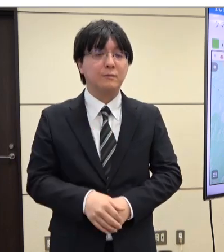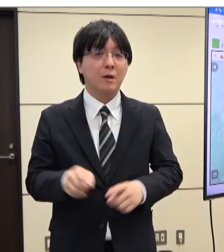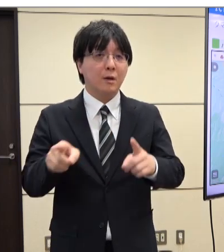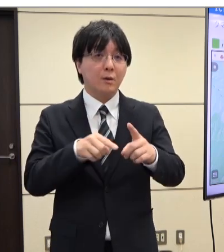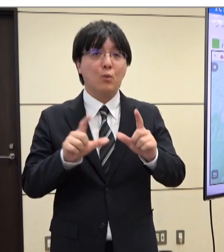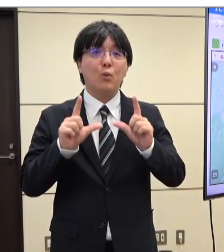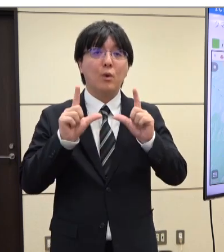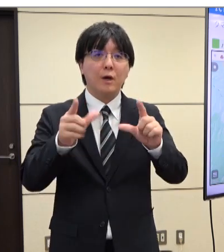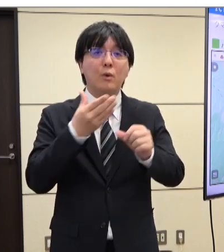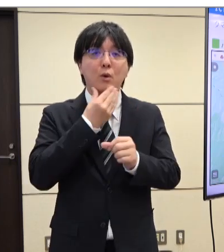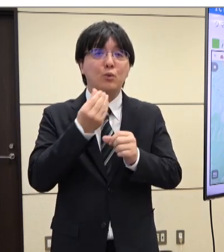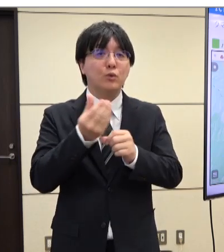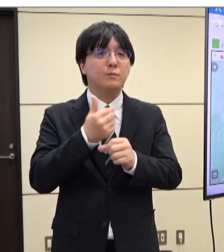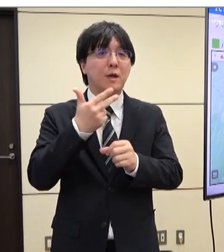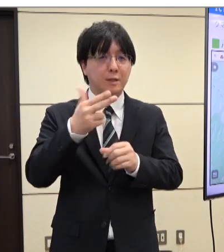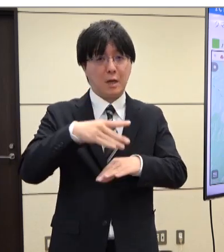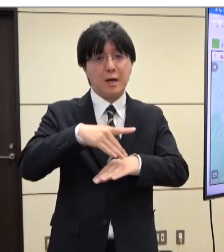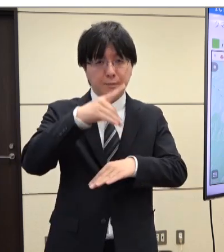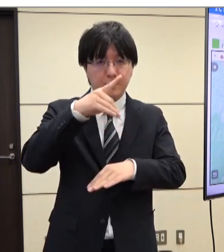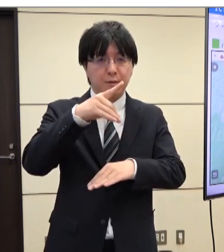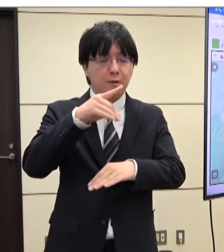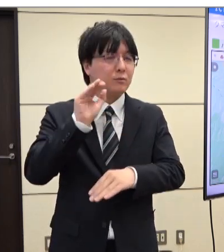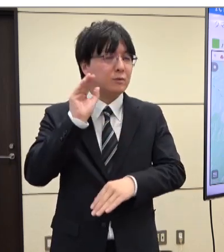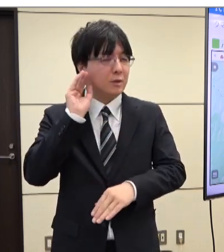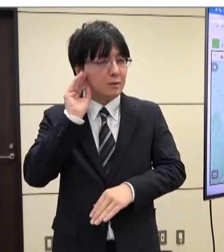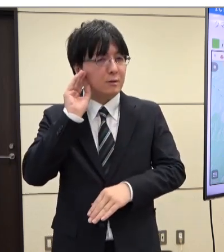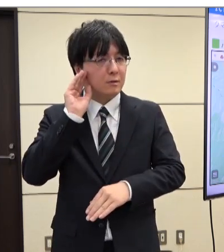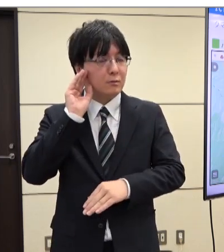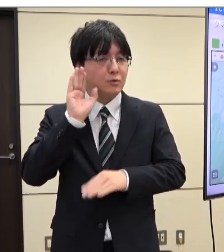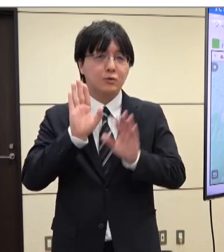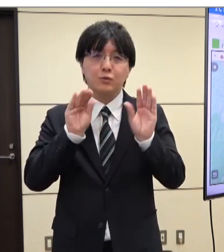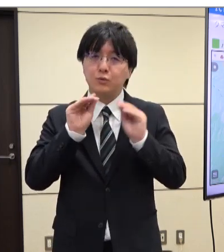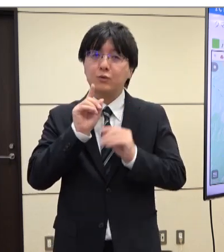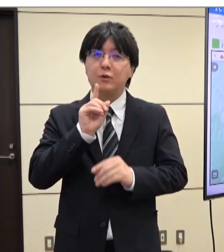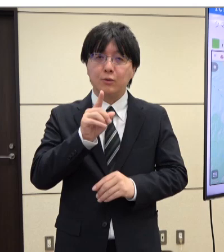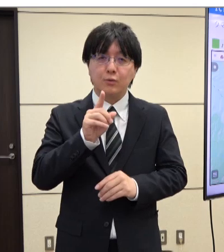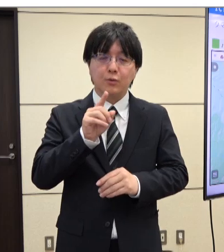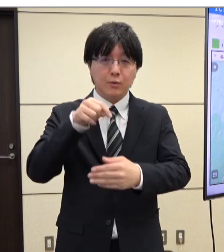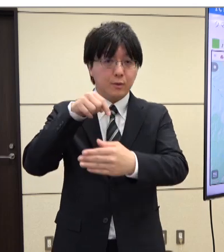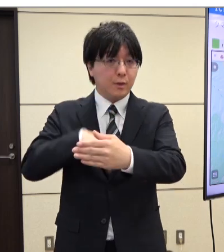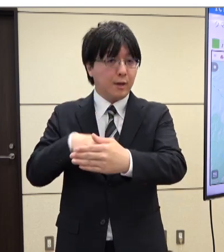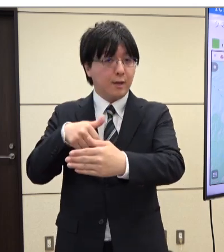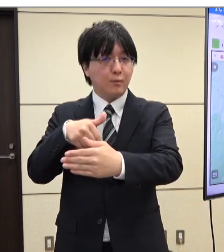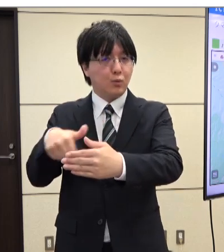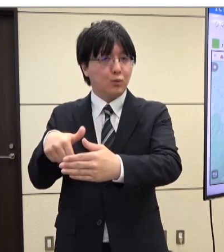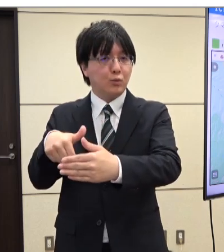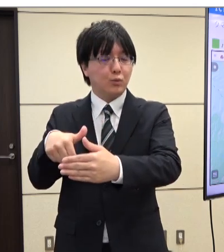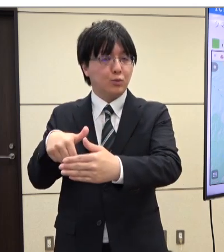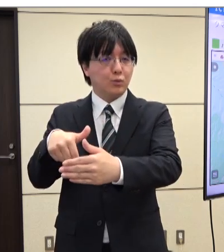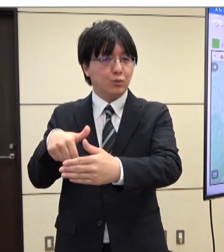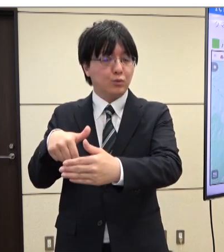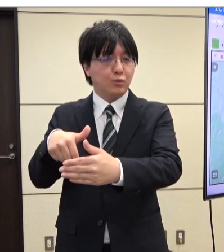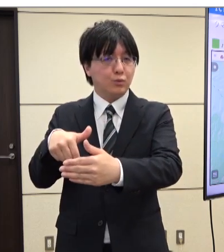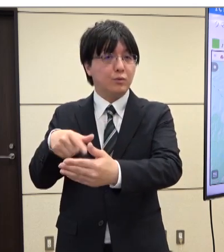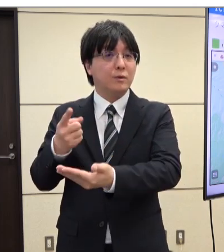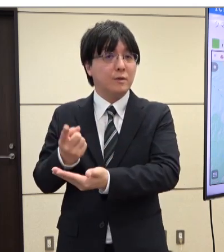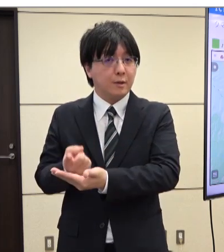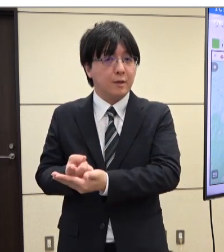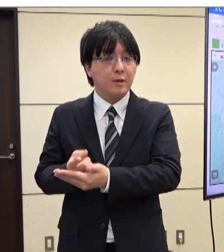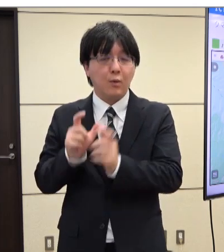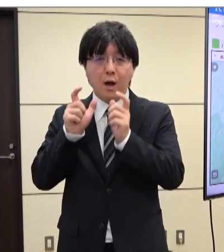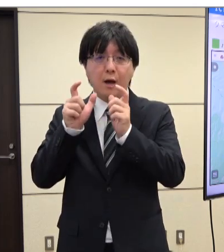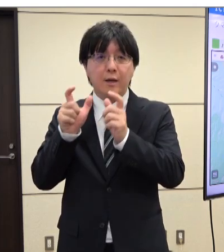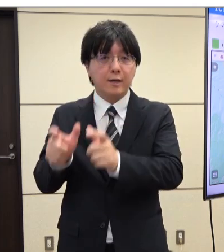は福島市が初めてになると思います。はい、あと聞いている限りは内部 的な扱いでは猪苗